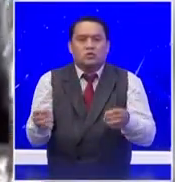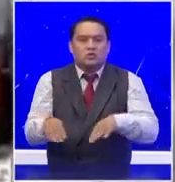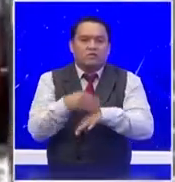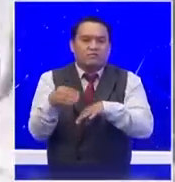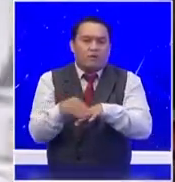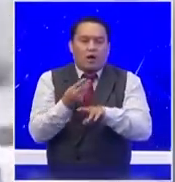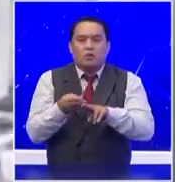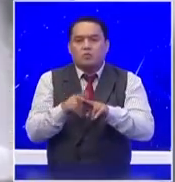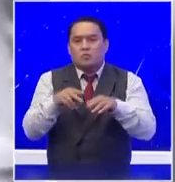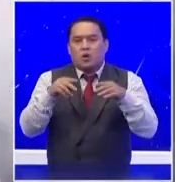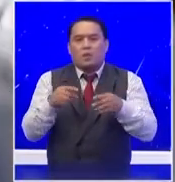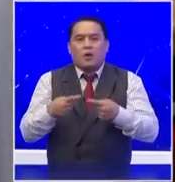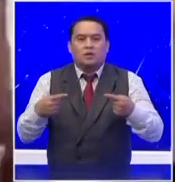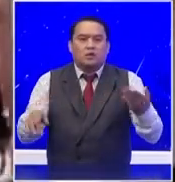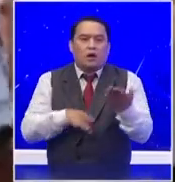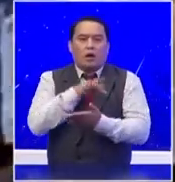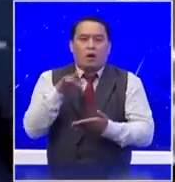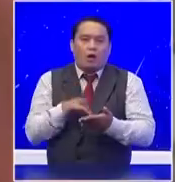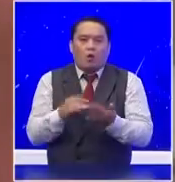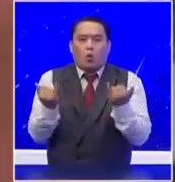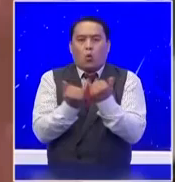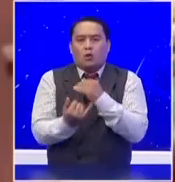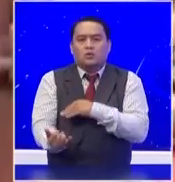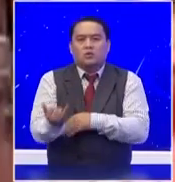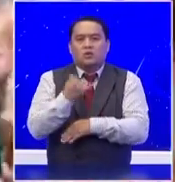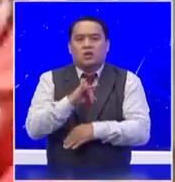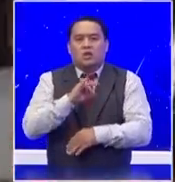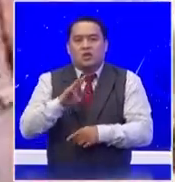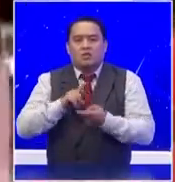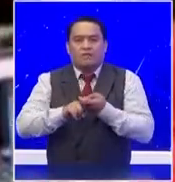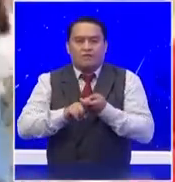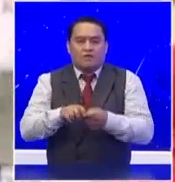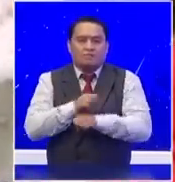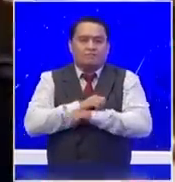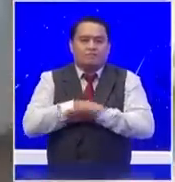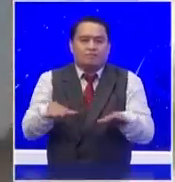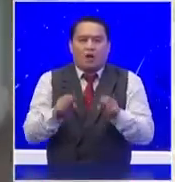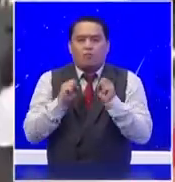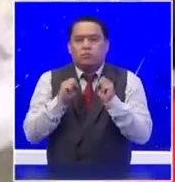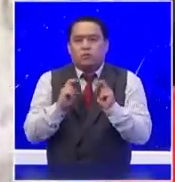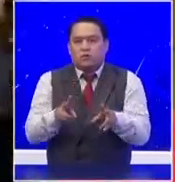бас қосуларға басқа қалалардан да қонақ келеді. Бұл инфекция жұқтыру мен таратудың